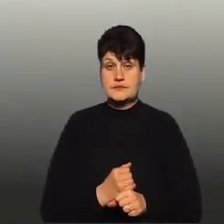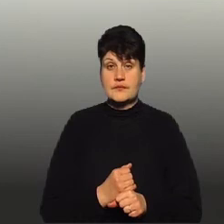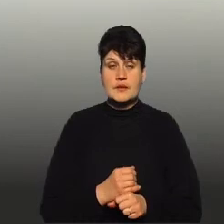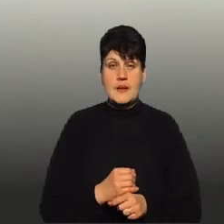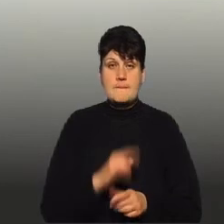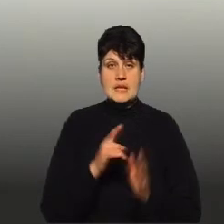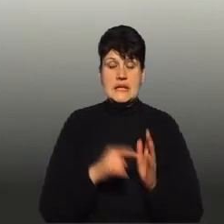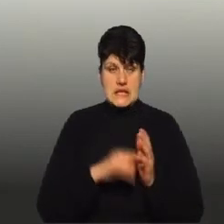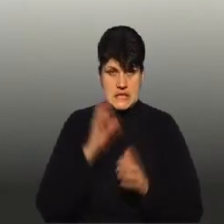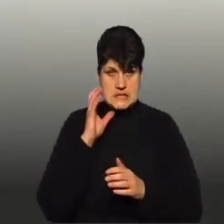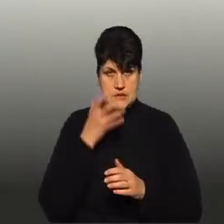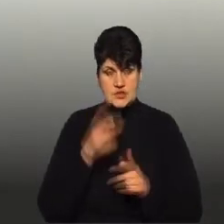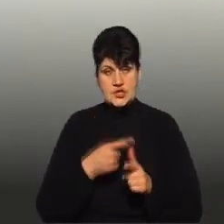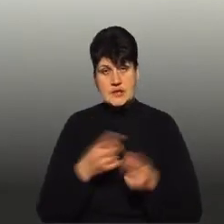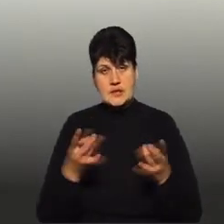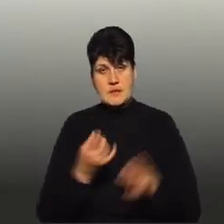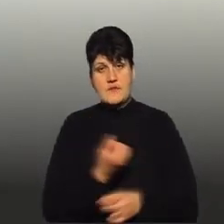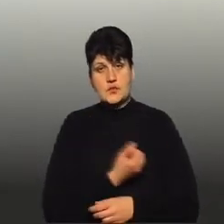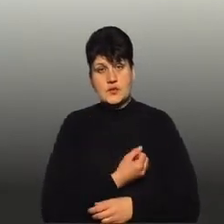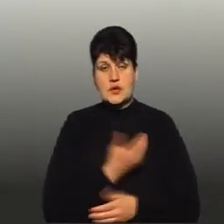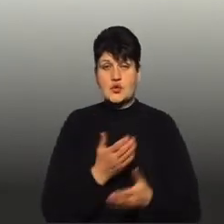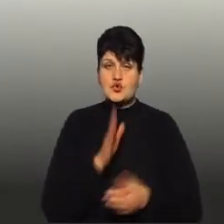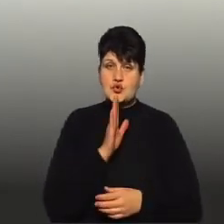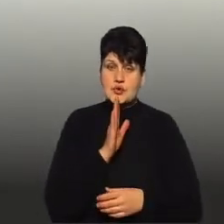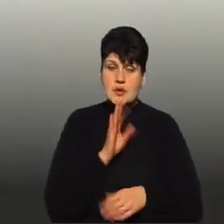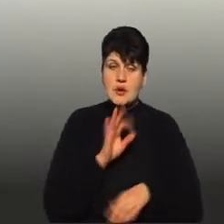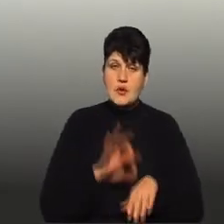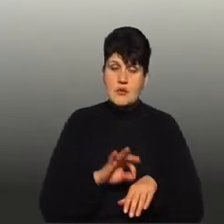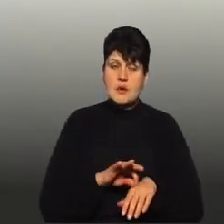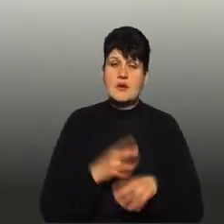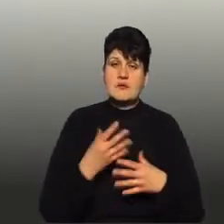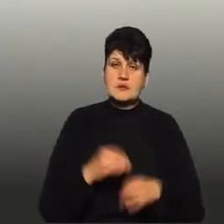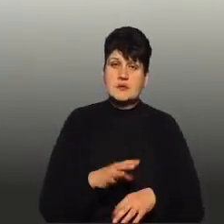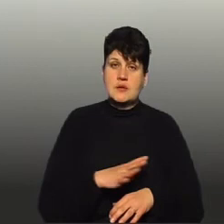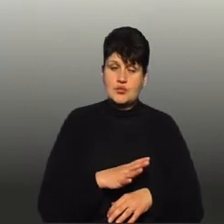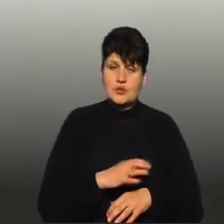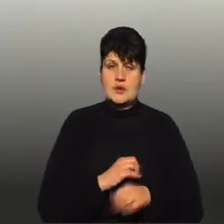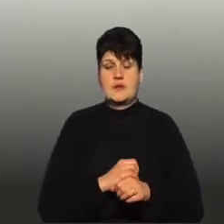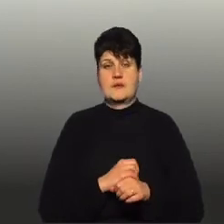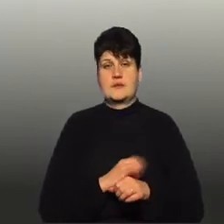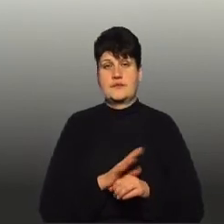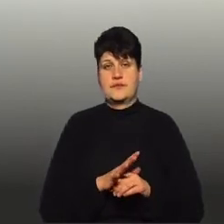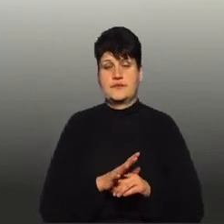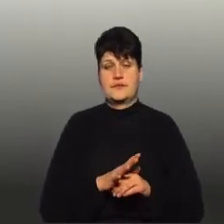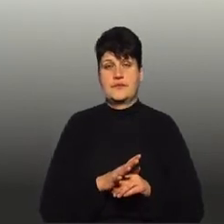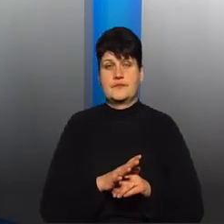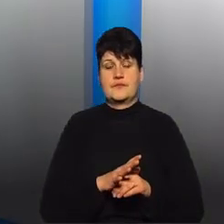варто вакцинуватися, якщо жінка перехворіла коронавірусом до вагітності занедовго.